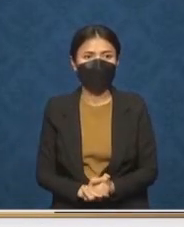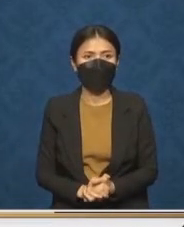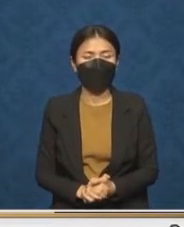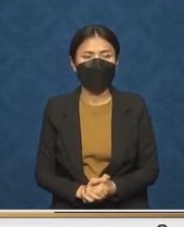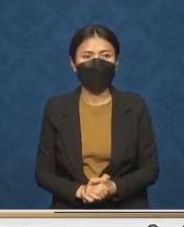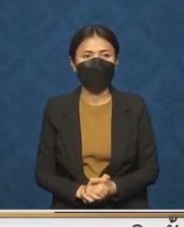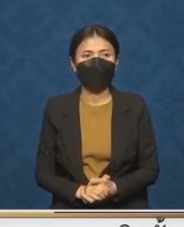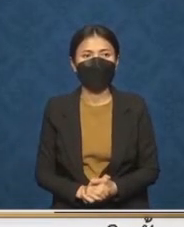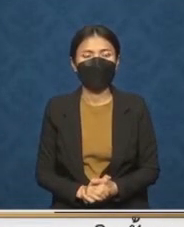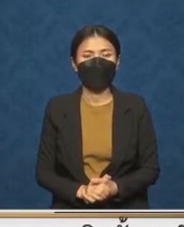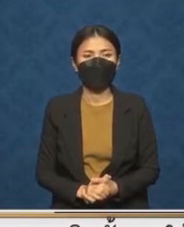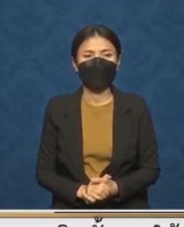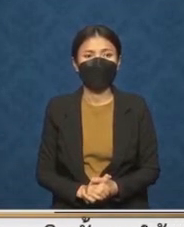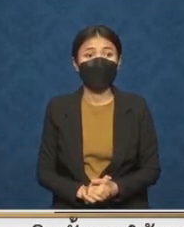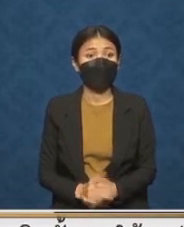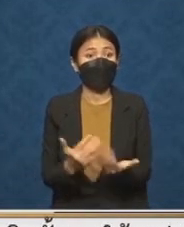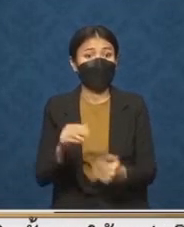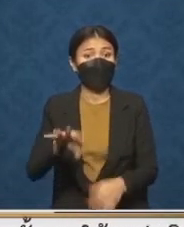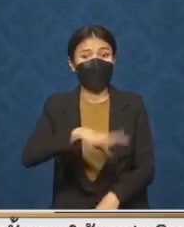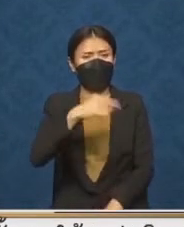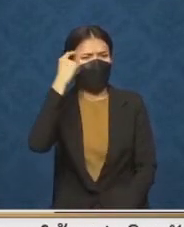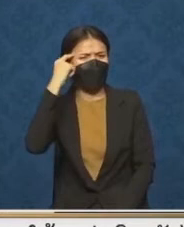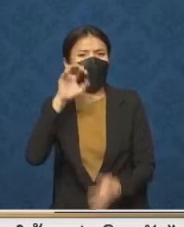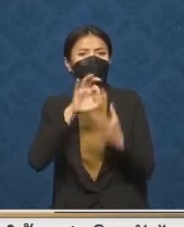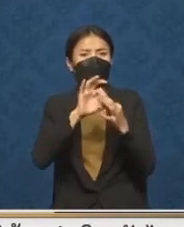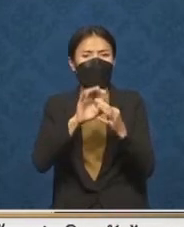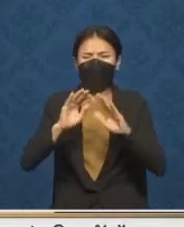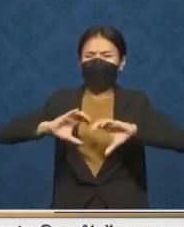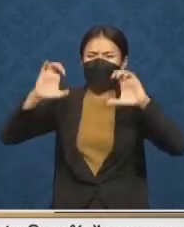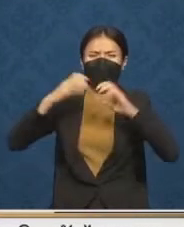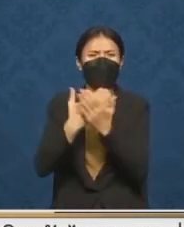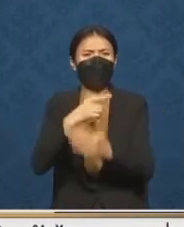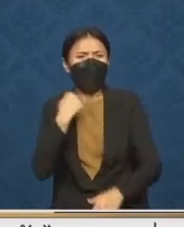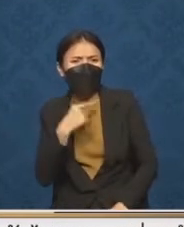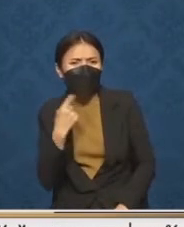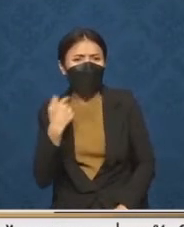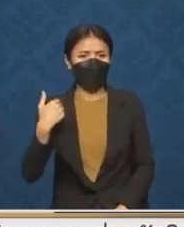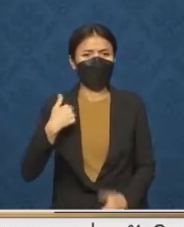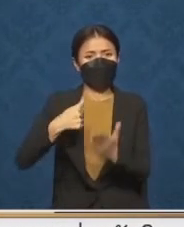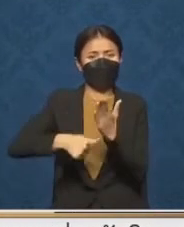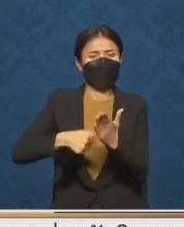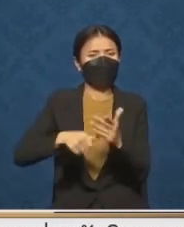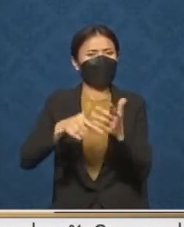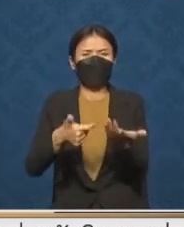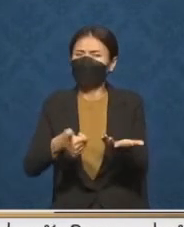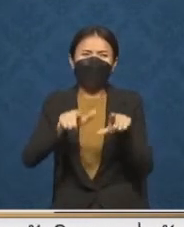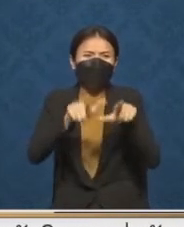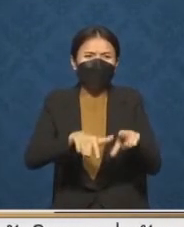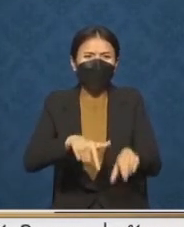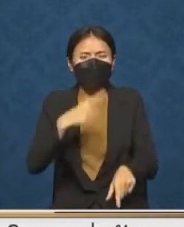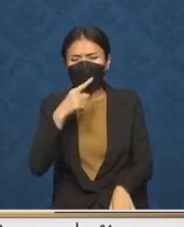เมื่อเรามาเปรียบเทียบกับสิ่งที่บางคนกังวลว่ารัฐจะสูญเสียรายได้จากการลดหย่อนภาษีหรือสวัสดิการ